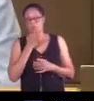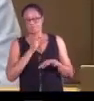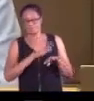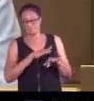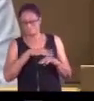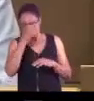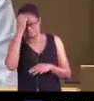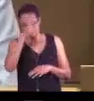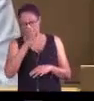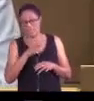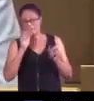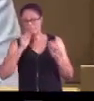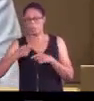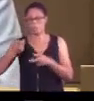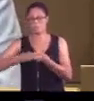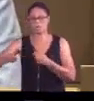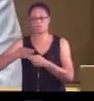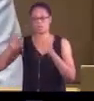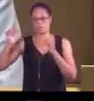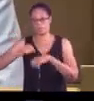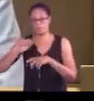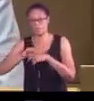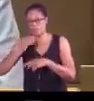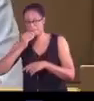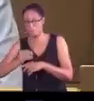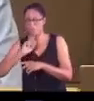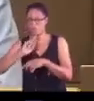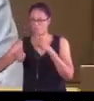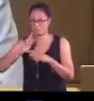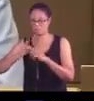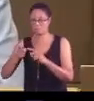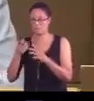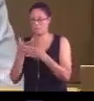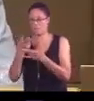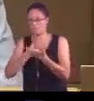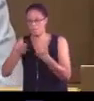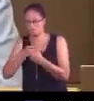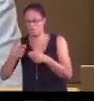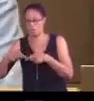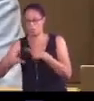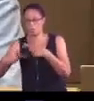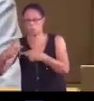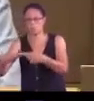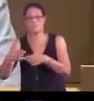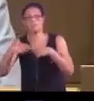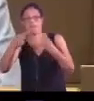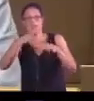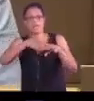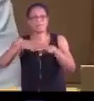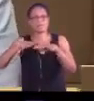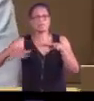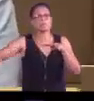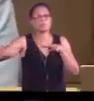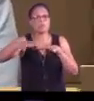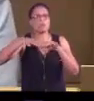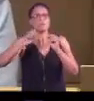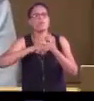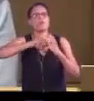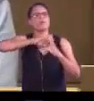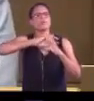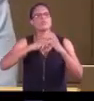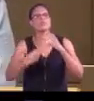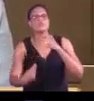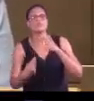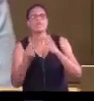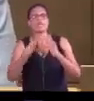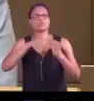le marché en cours qui permet de faire des bonnes commandes pour aller dans tous les quartiers placer la fibre, c'est